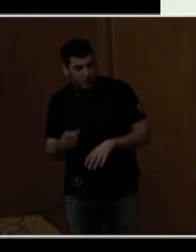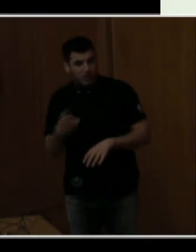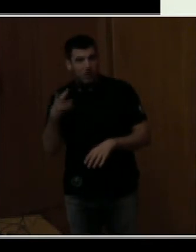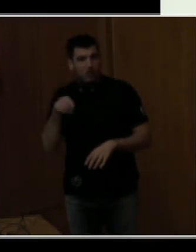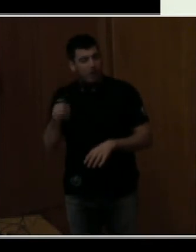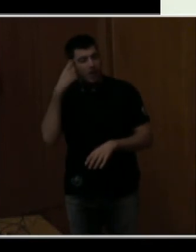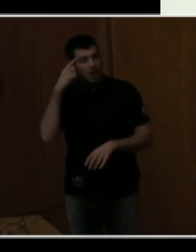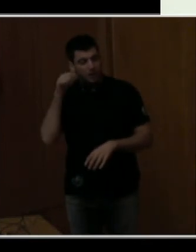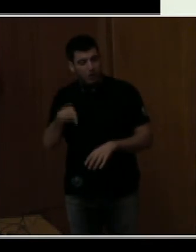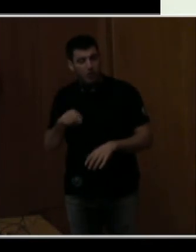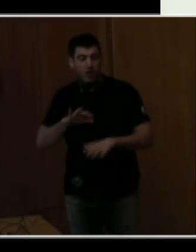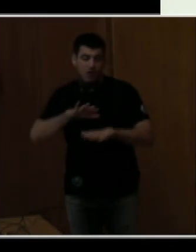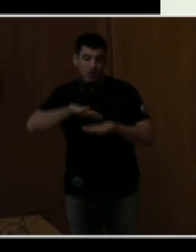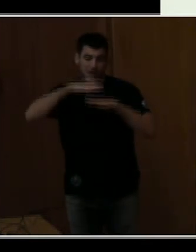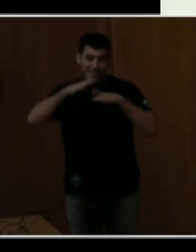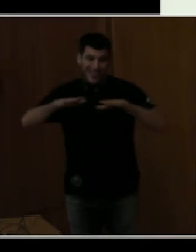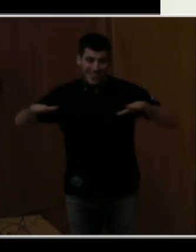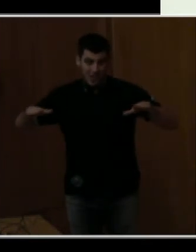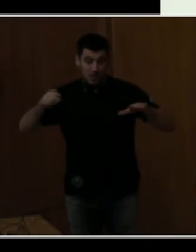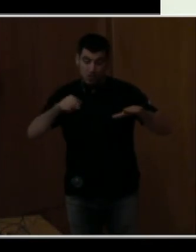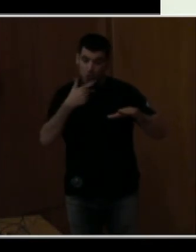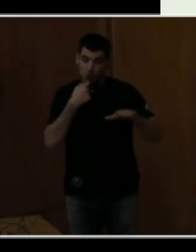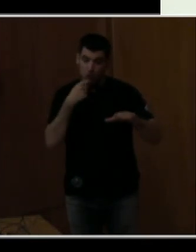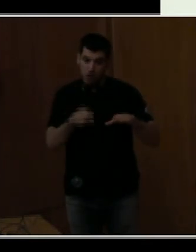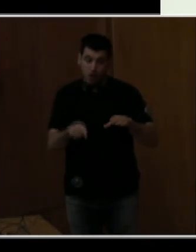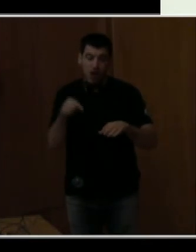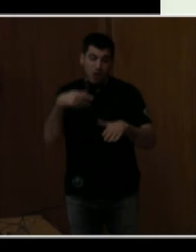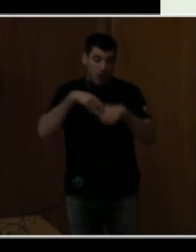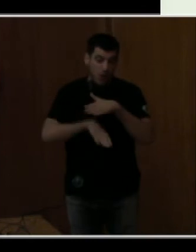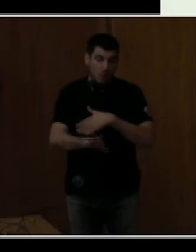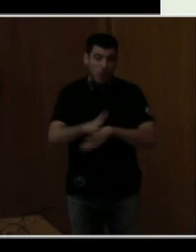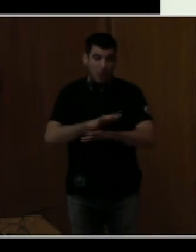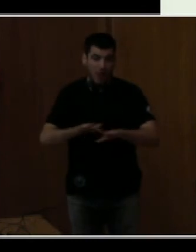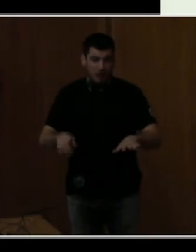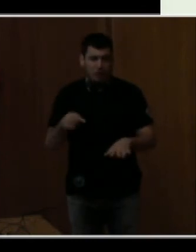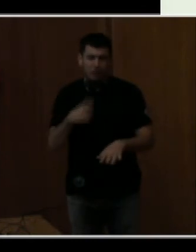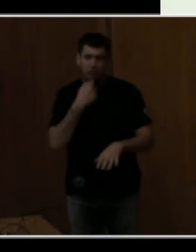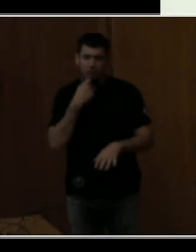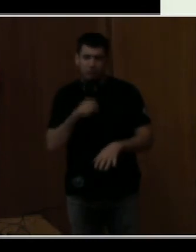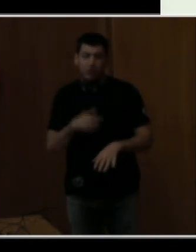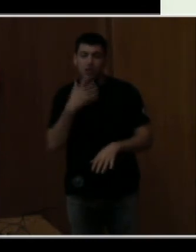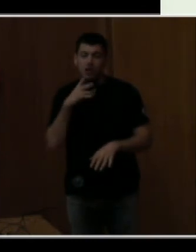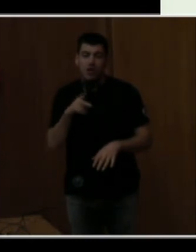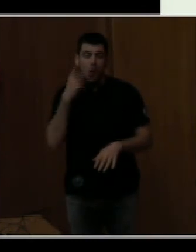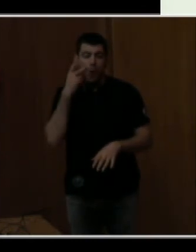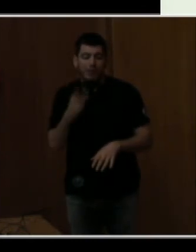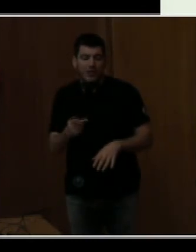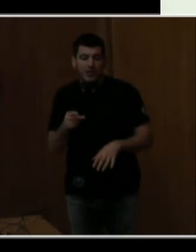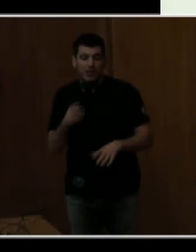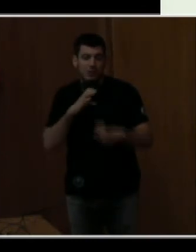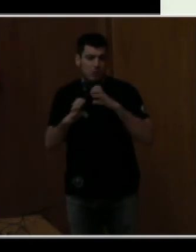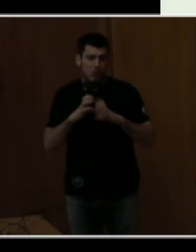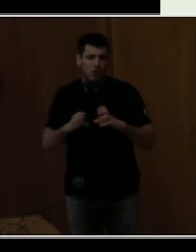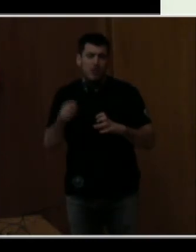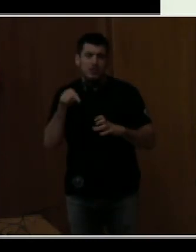καταλαβαίνετε φυσικά ότι στο επίγειο είναι πιο εύκολο. Αν δείτε την εικόνα όμως και το υποθαλάσσιο, θα καταλάβετε ότι οι οπτικές επικοινωνίες είναι σήμερα το